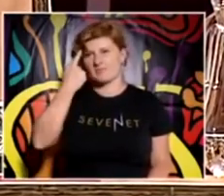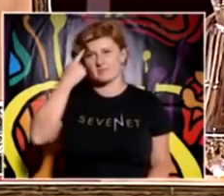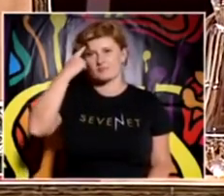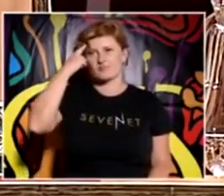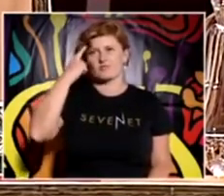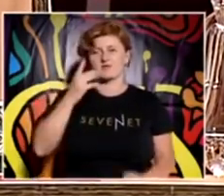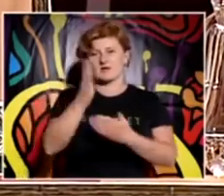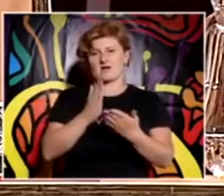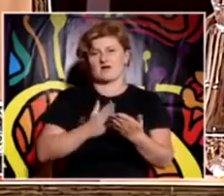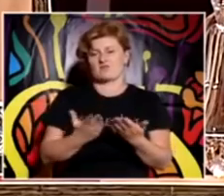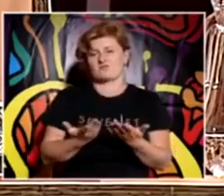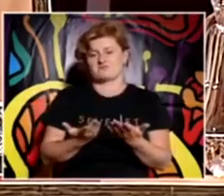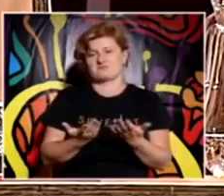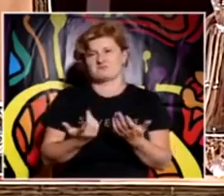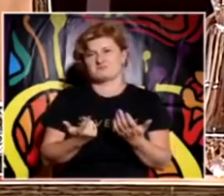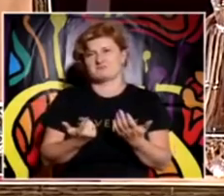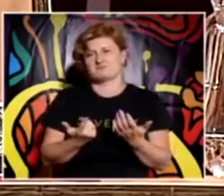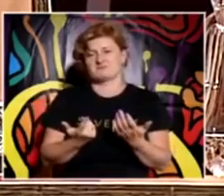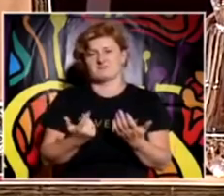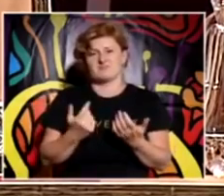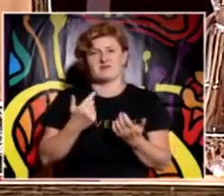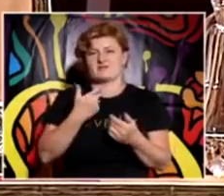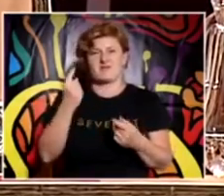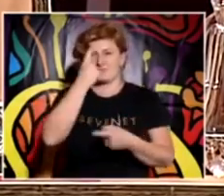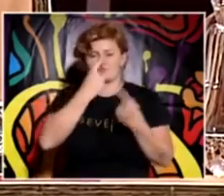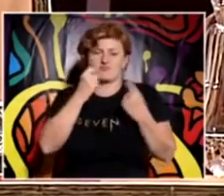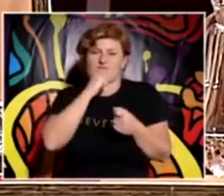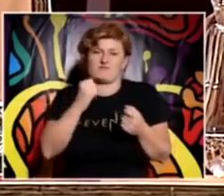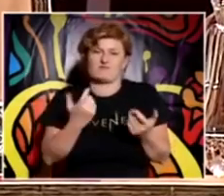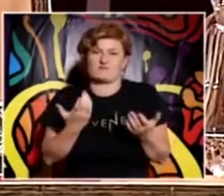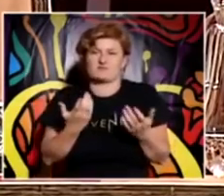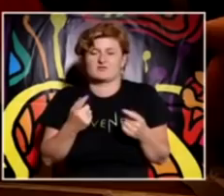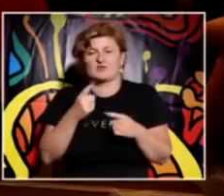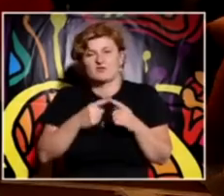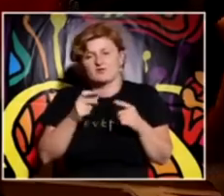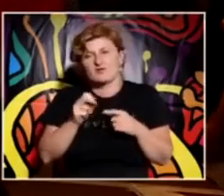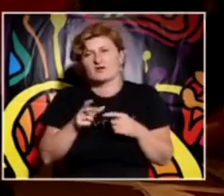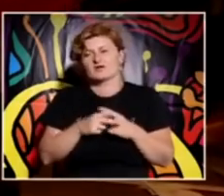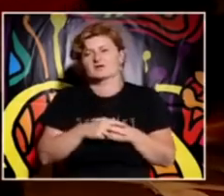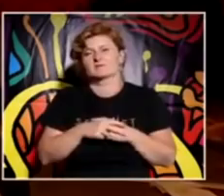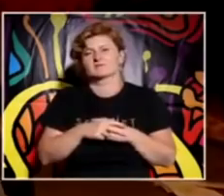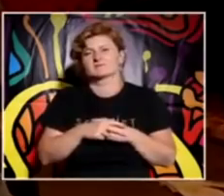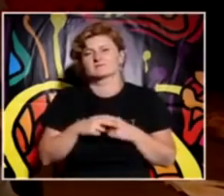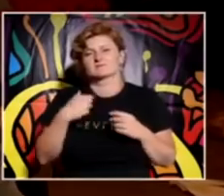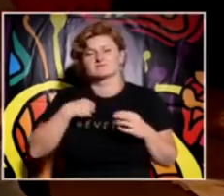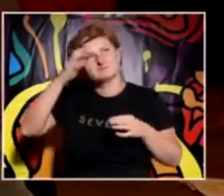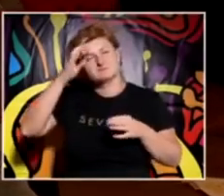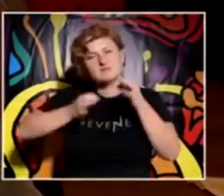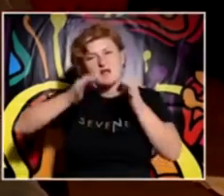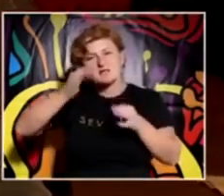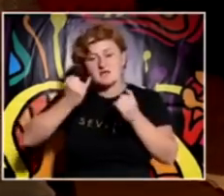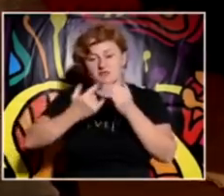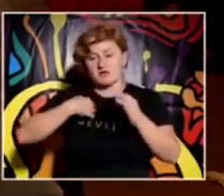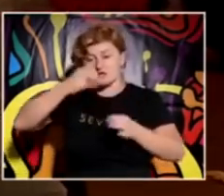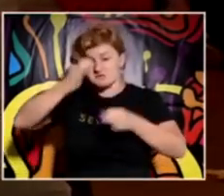Ja nie przypominam sobie takiego kraju raczej. Nie, nigdy o tym nie myśleliśmy, nawet się nie zastanawiamy. To jest też trochę tak, że jak zaczynasz się nad tym zastanawiać, to zaraz sobie